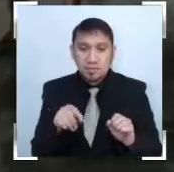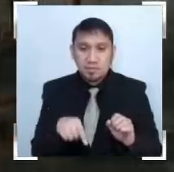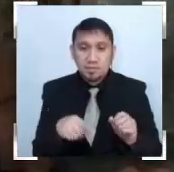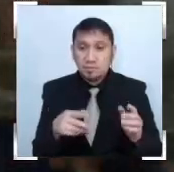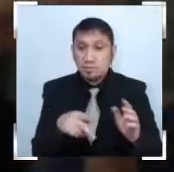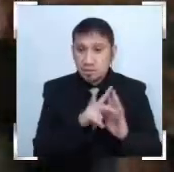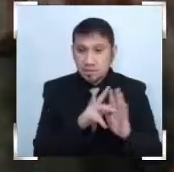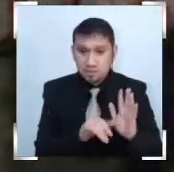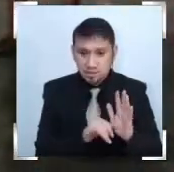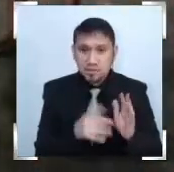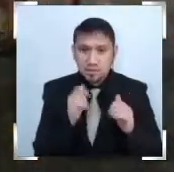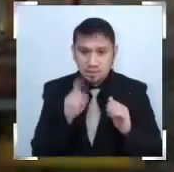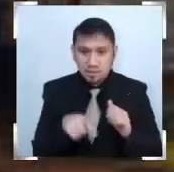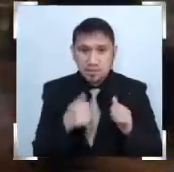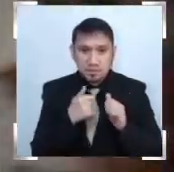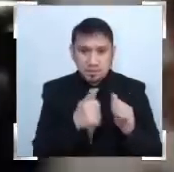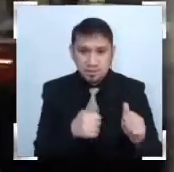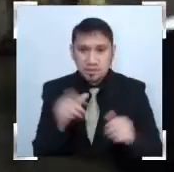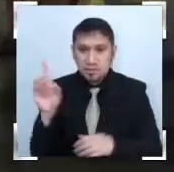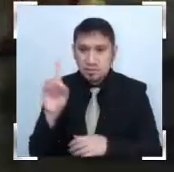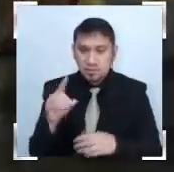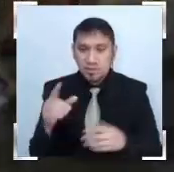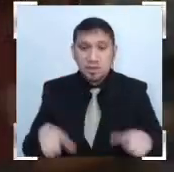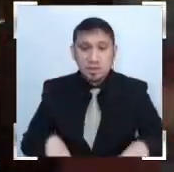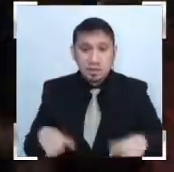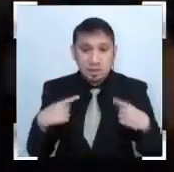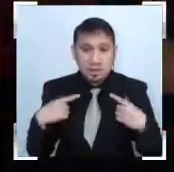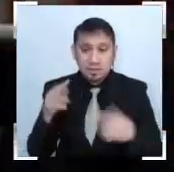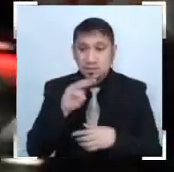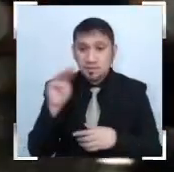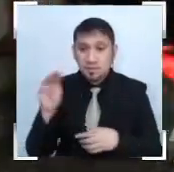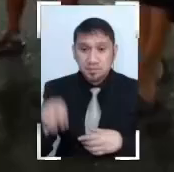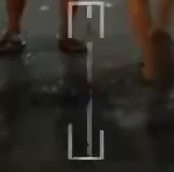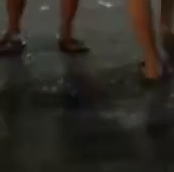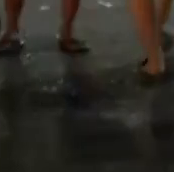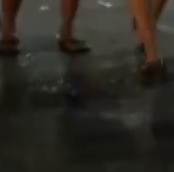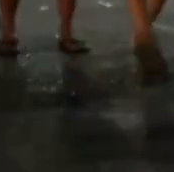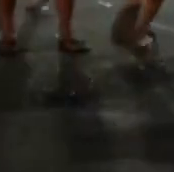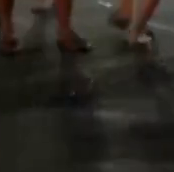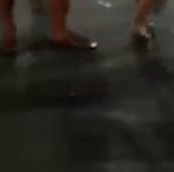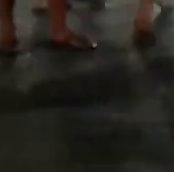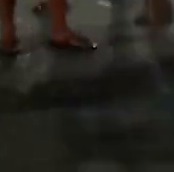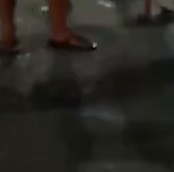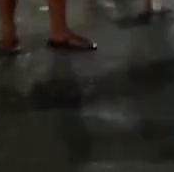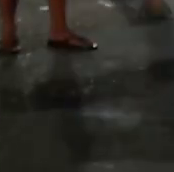Divisoria. At live mula rito sa Maynila, ako si Mai Bermudez, ang inyong saksi.